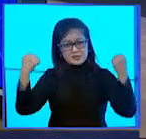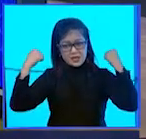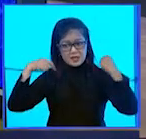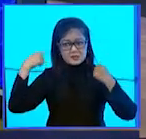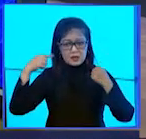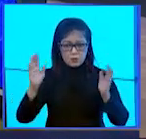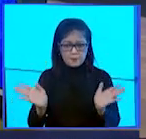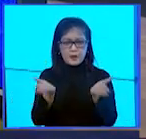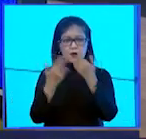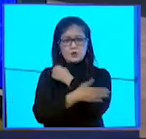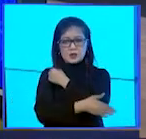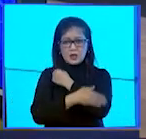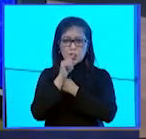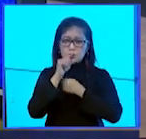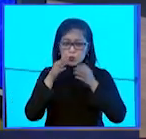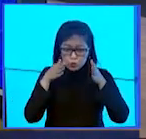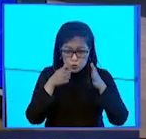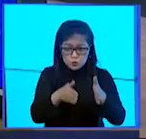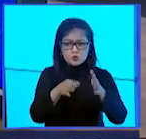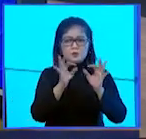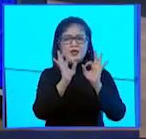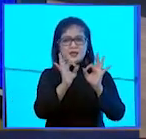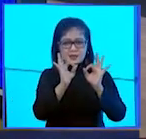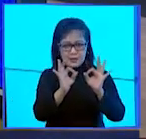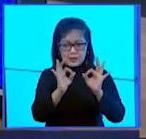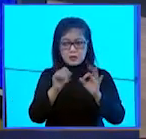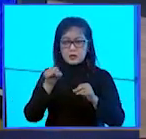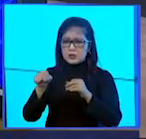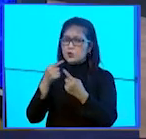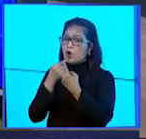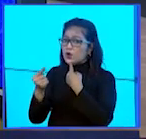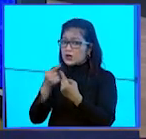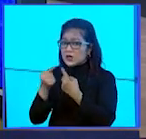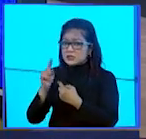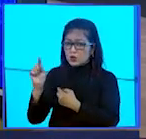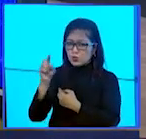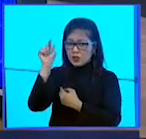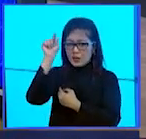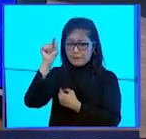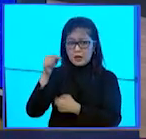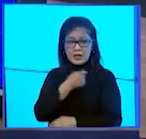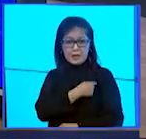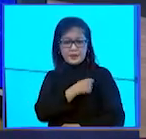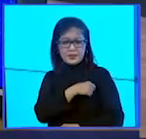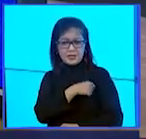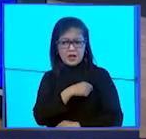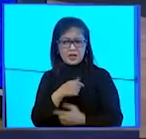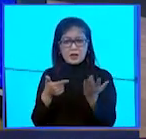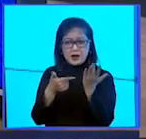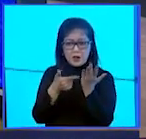Negeri tentunya masalah pendidikan bangputra Apa saja sih Bang yang menjadi poin pembahasan dalam Raker dengan Mendikbud ristek yang saat ini masih terus